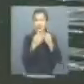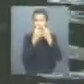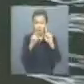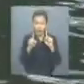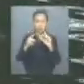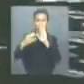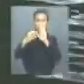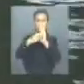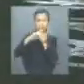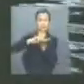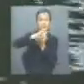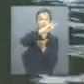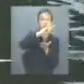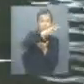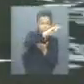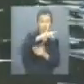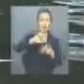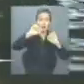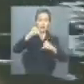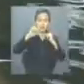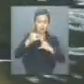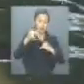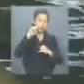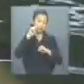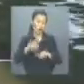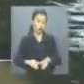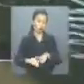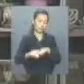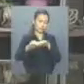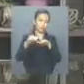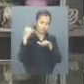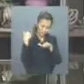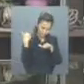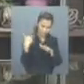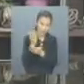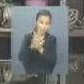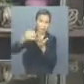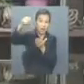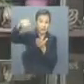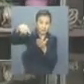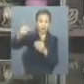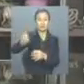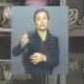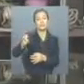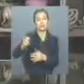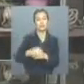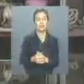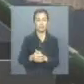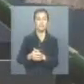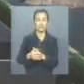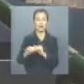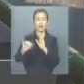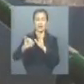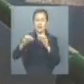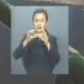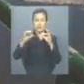อนเมืองจตุจักรน้ำยังคงล้นตลิ่งนะคะขณะที่เขตบางซื่อระดับน้ำนั้นทรงตัวเขตสายไหมคลองลาดพร้าวตอ